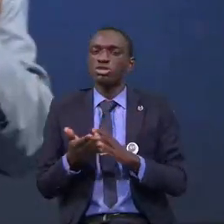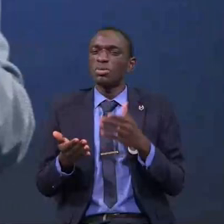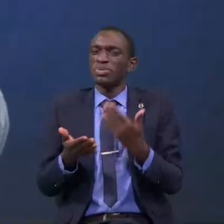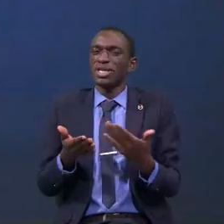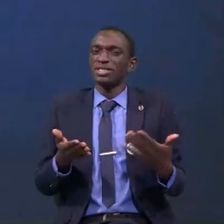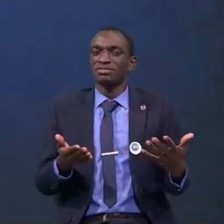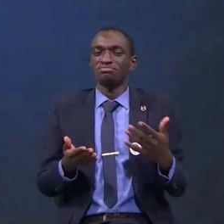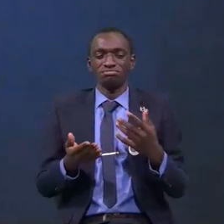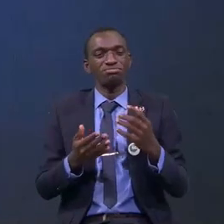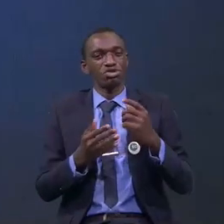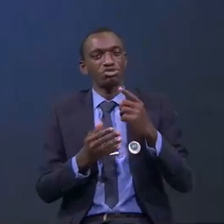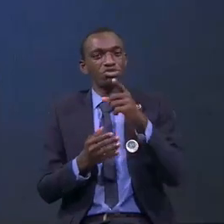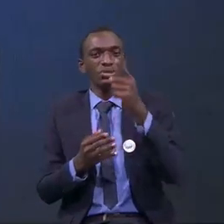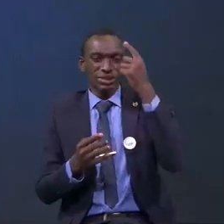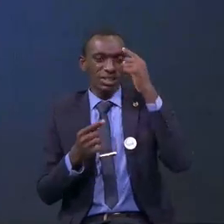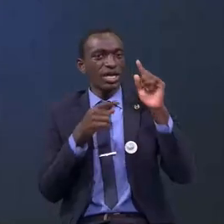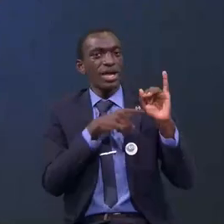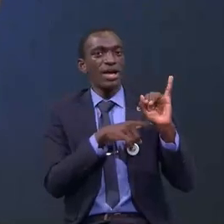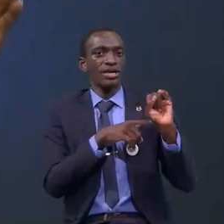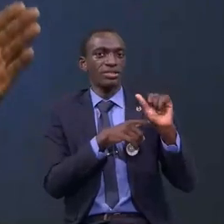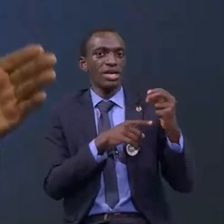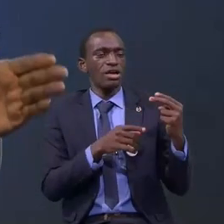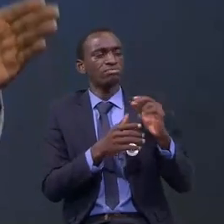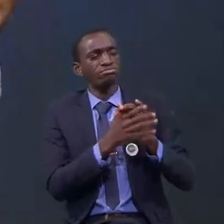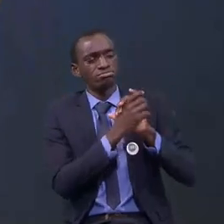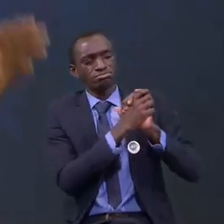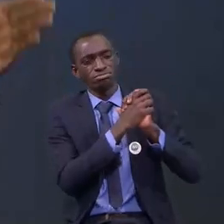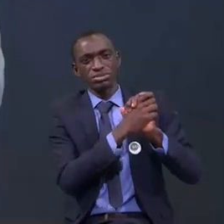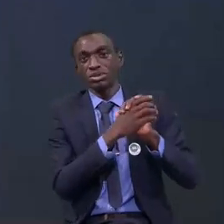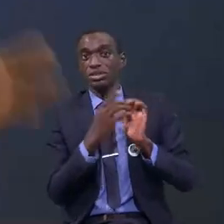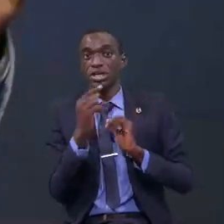Il y a quelque chose de louable au sujet d'Ésaïe.